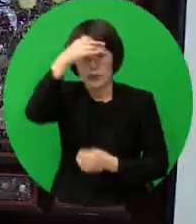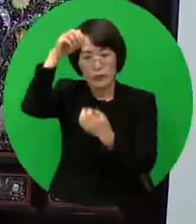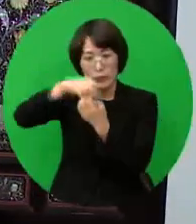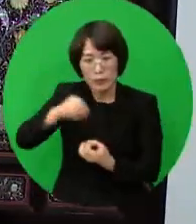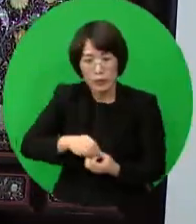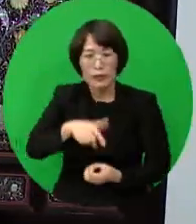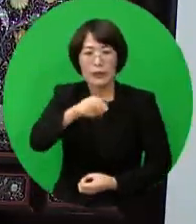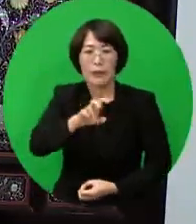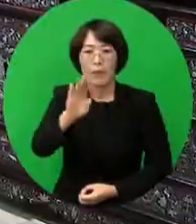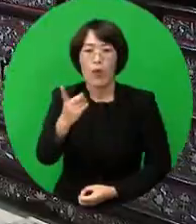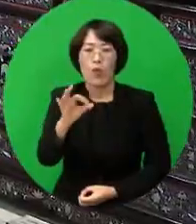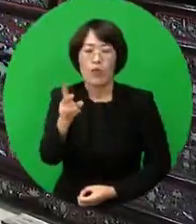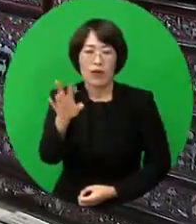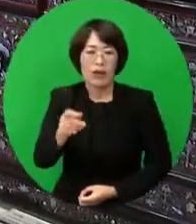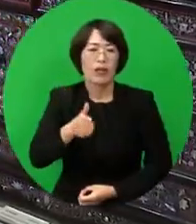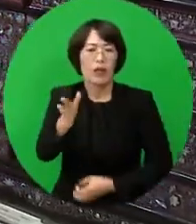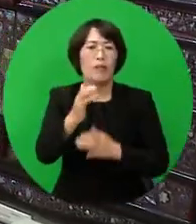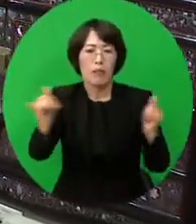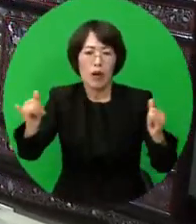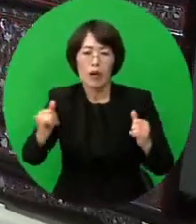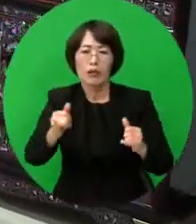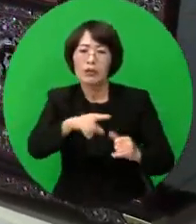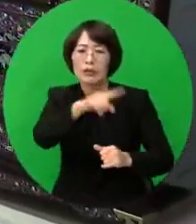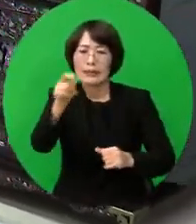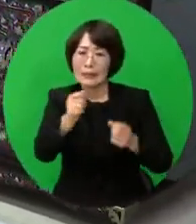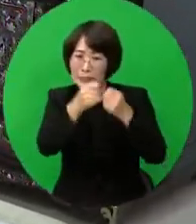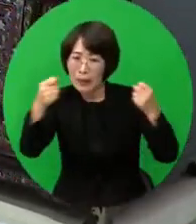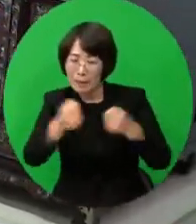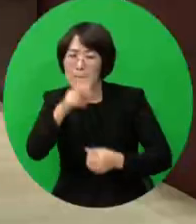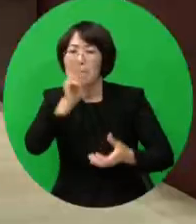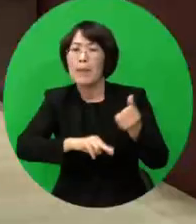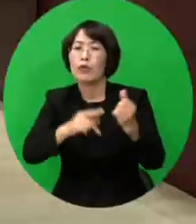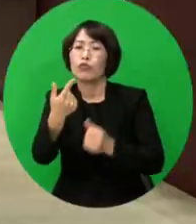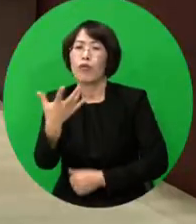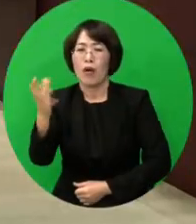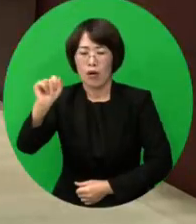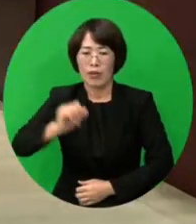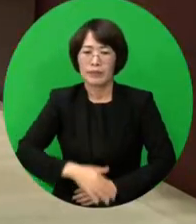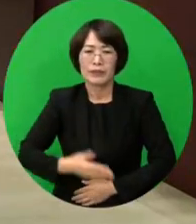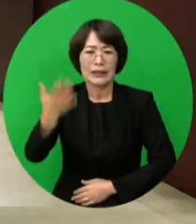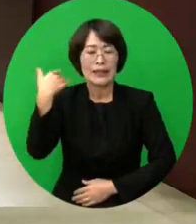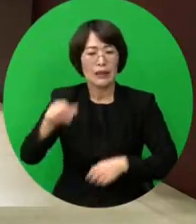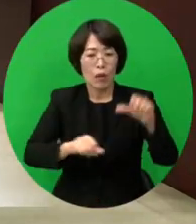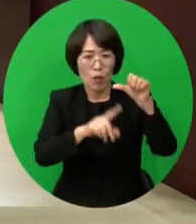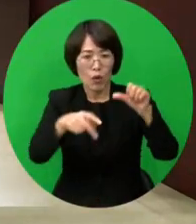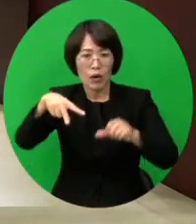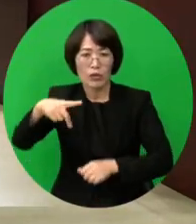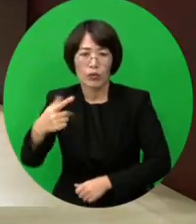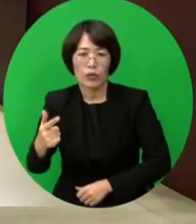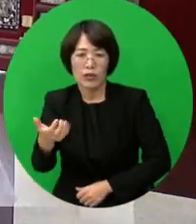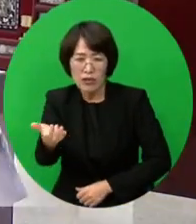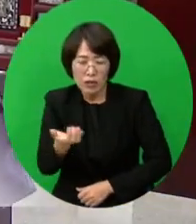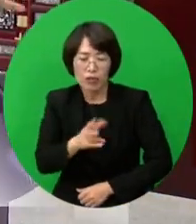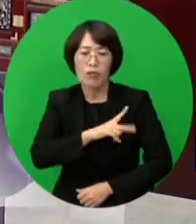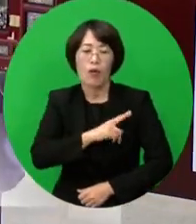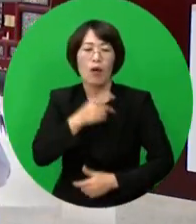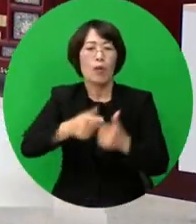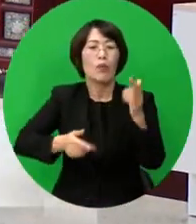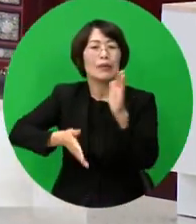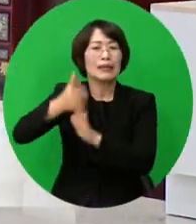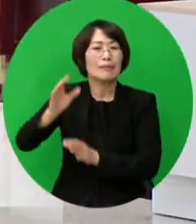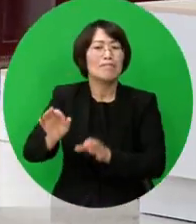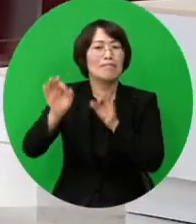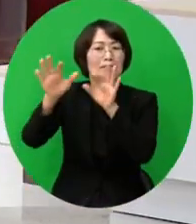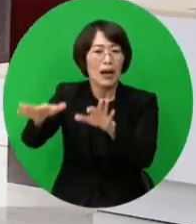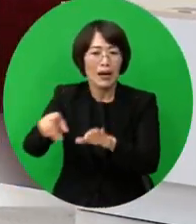나전 오칠장으로 감정 가격만 6억 원에 이릅니다. 지난 5월 손혜원 전 의원이 목포시에